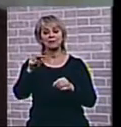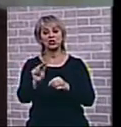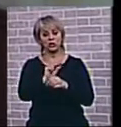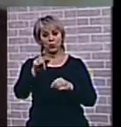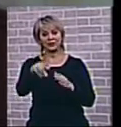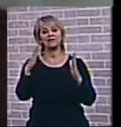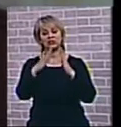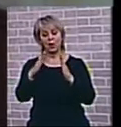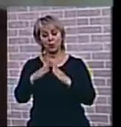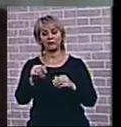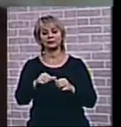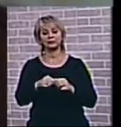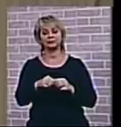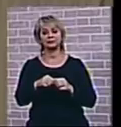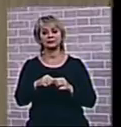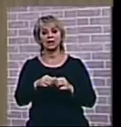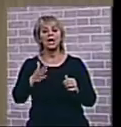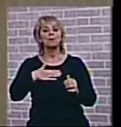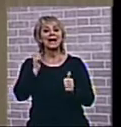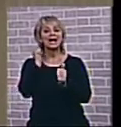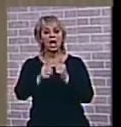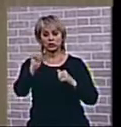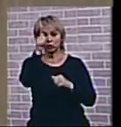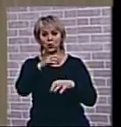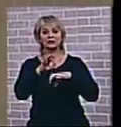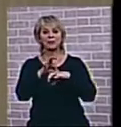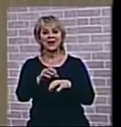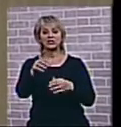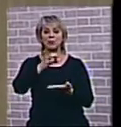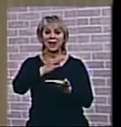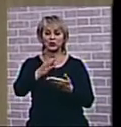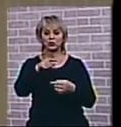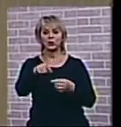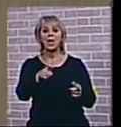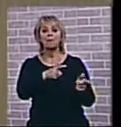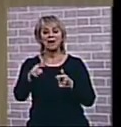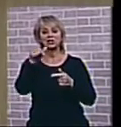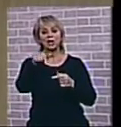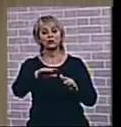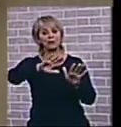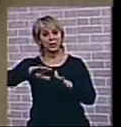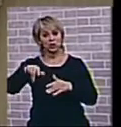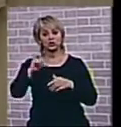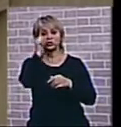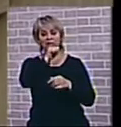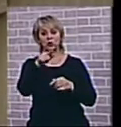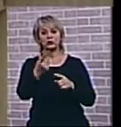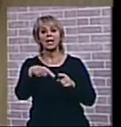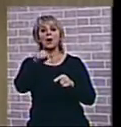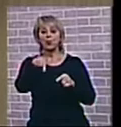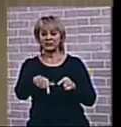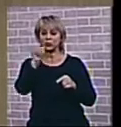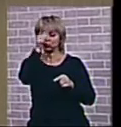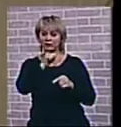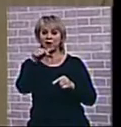капитальных ремонтов домов. Мы каждый год проводим мониторинг подготовки прошедшего года,